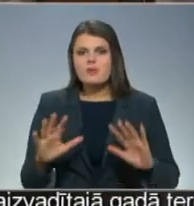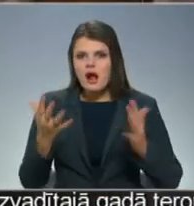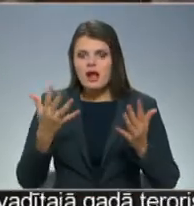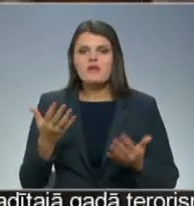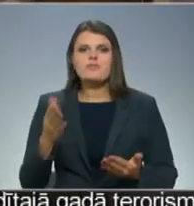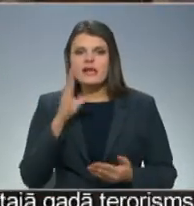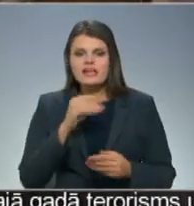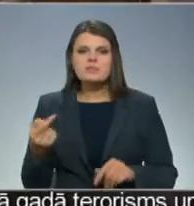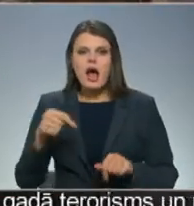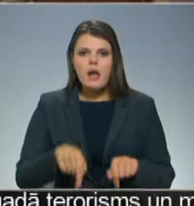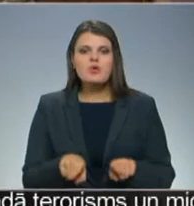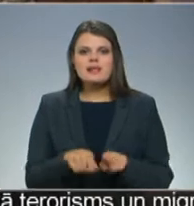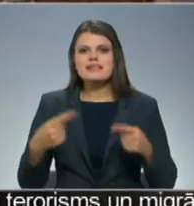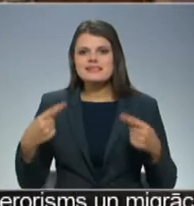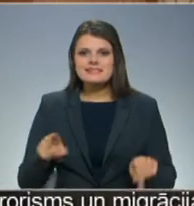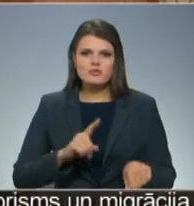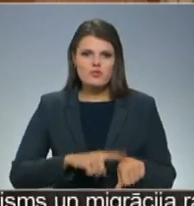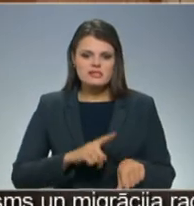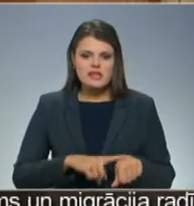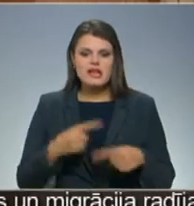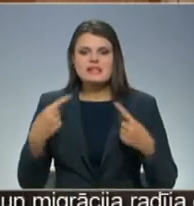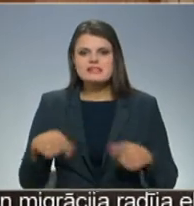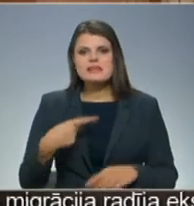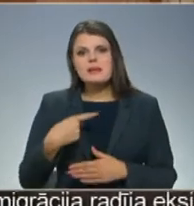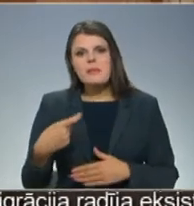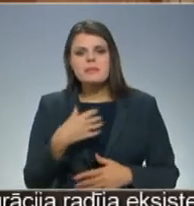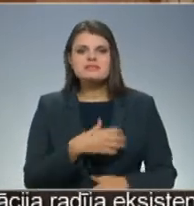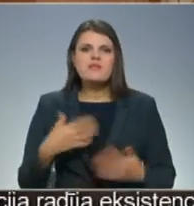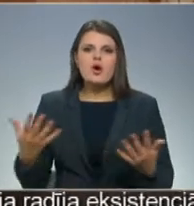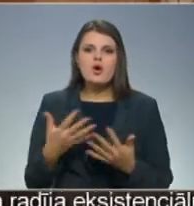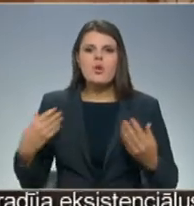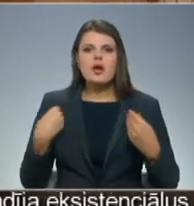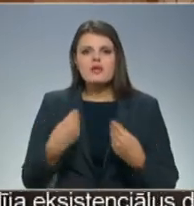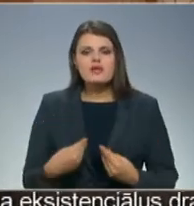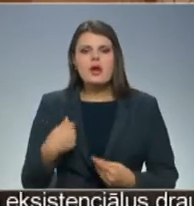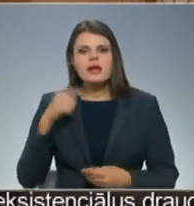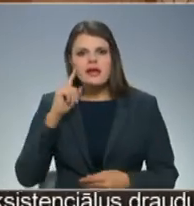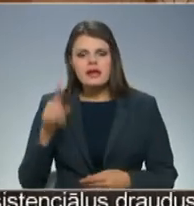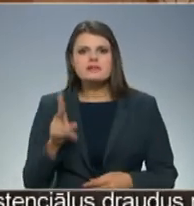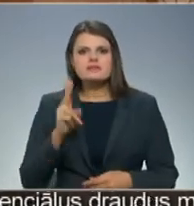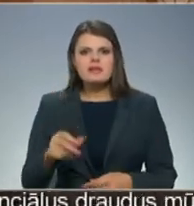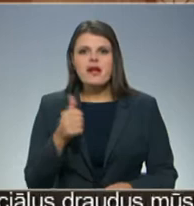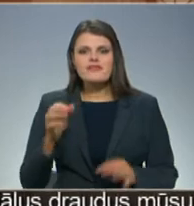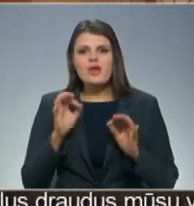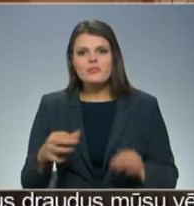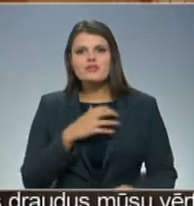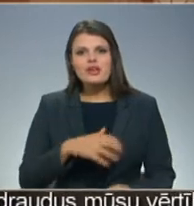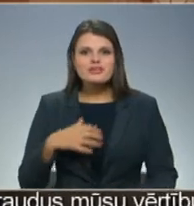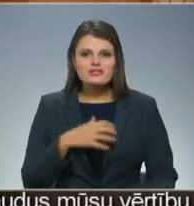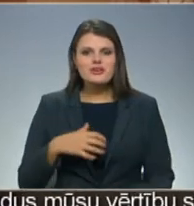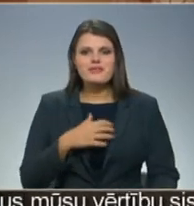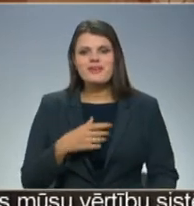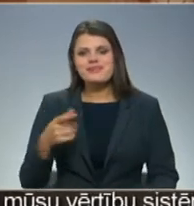gadījumā iespējams atbraukt arī citos laikos. Citi paprasti, tur vajag kaut kāda kurtka. Es zinu, ka točni viņam vajag. Nu, vat,